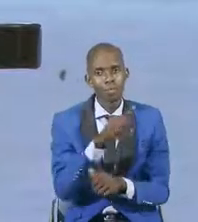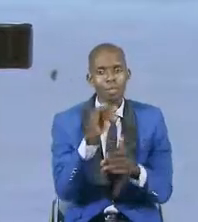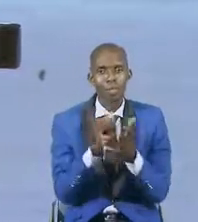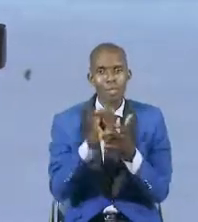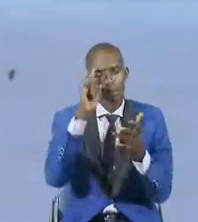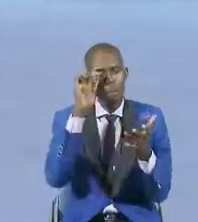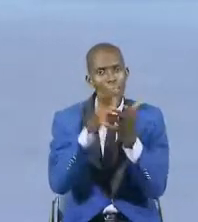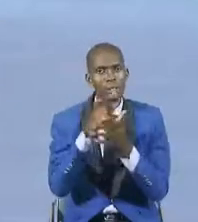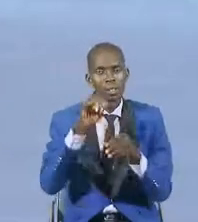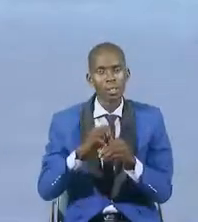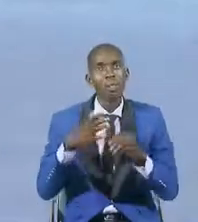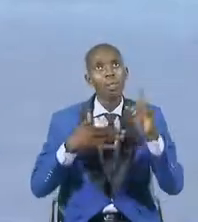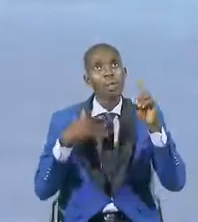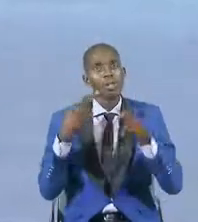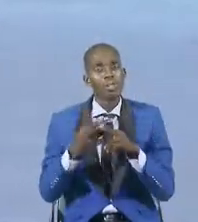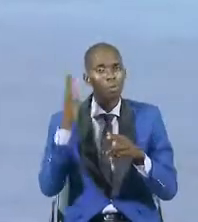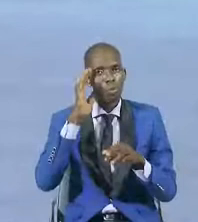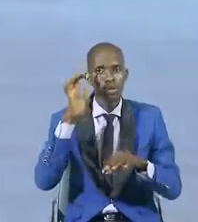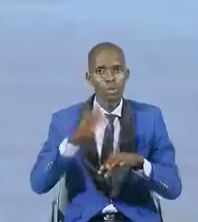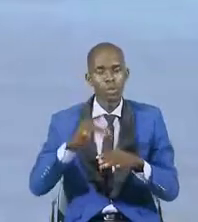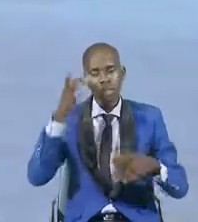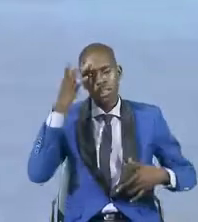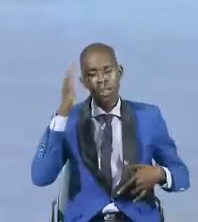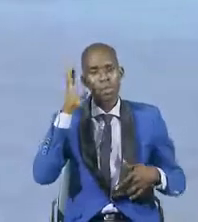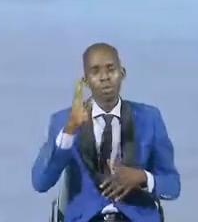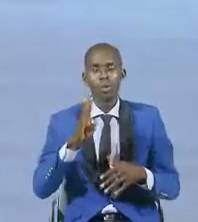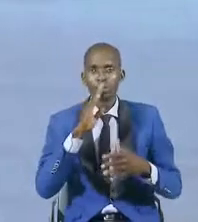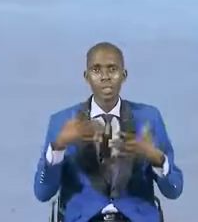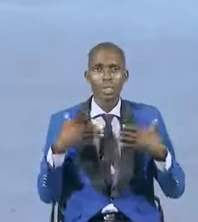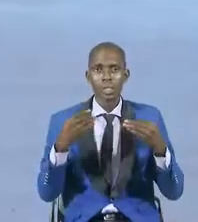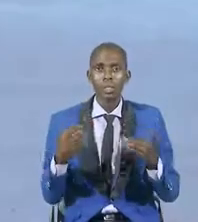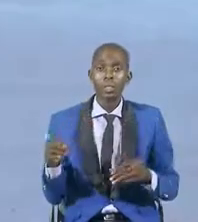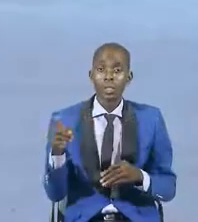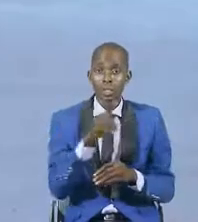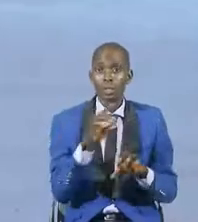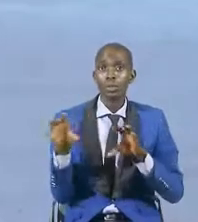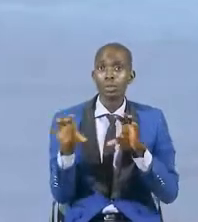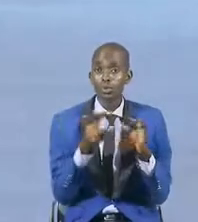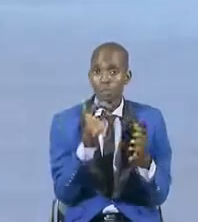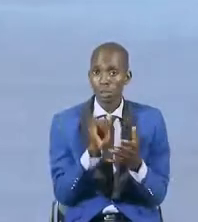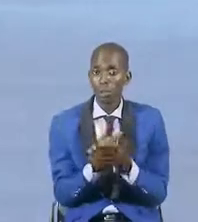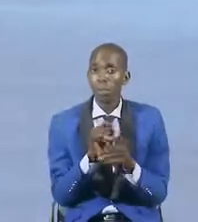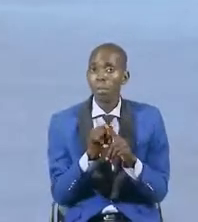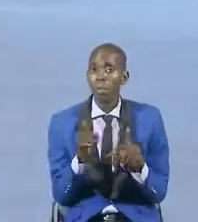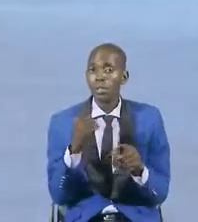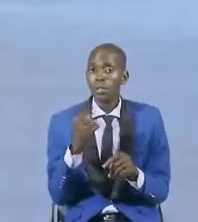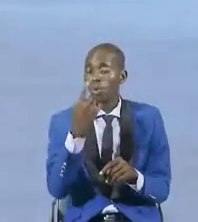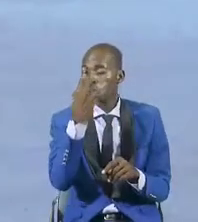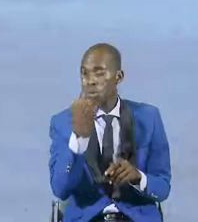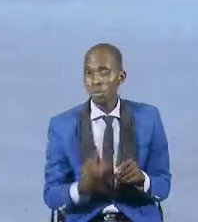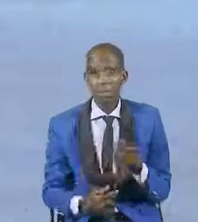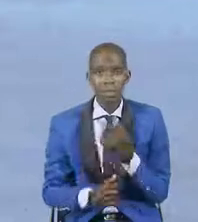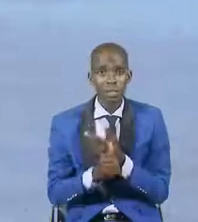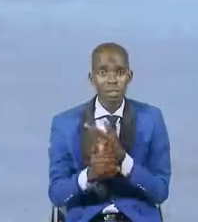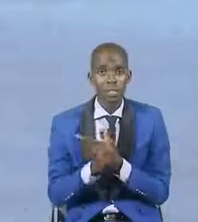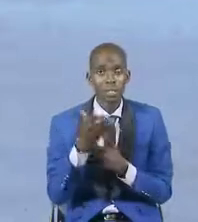qui ont cru en mon nom. Ils imposeront les mains aux malades et seront guéris. Alors ils font cela, mais le seul